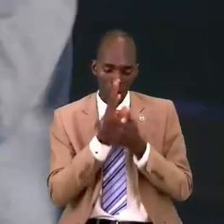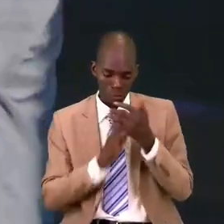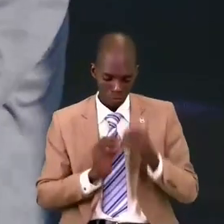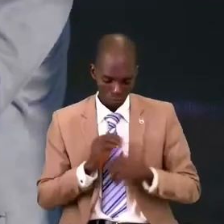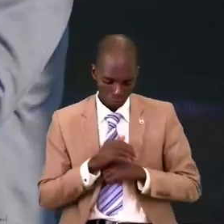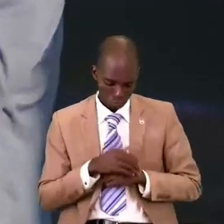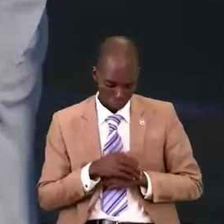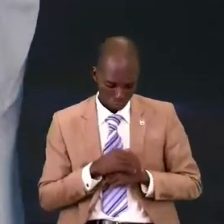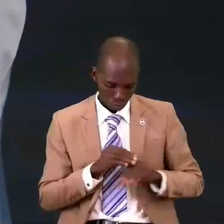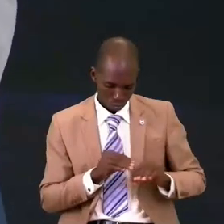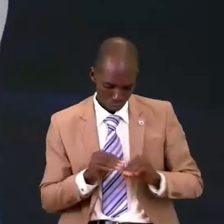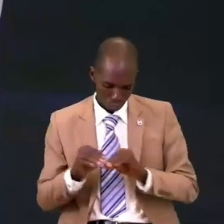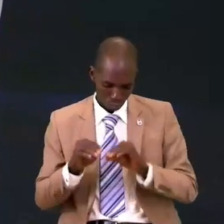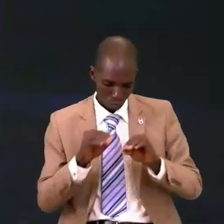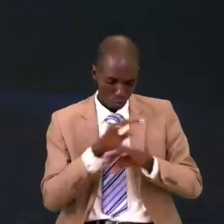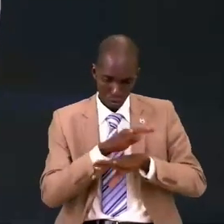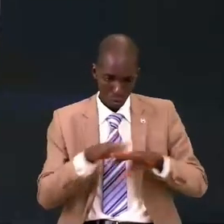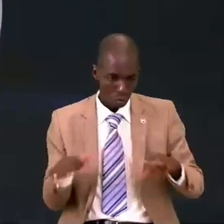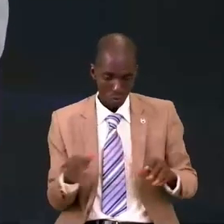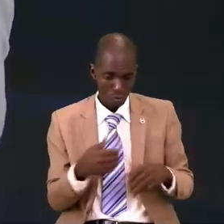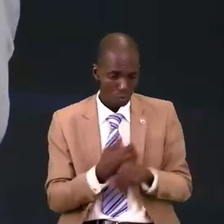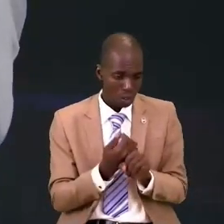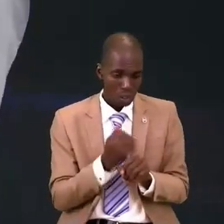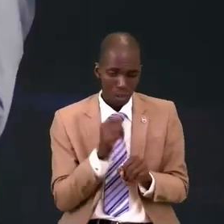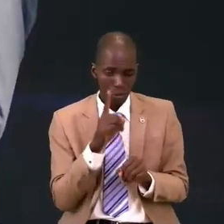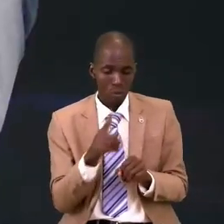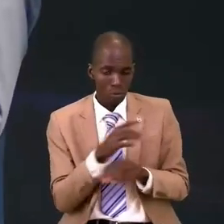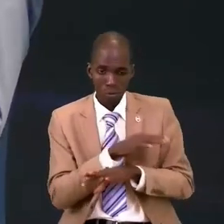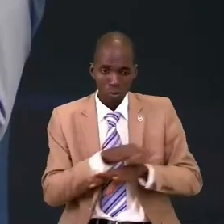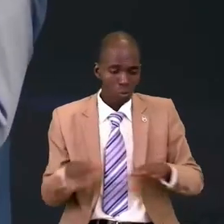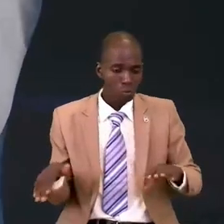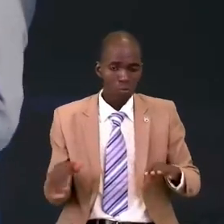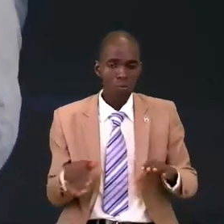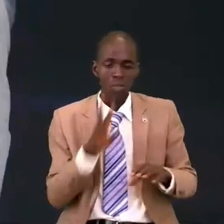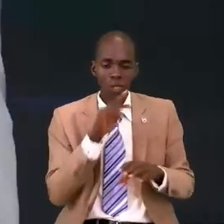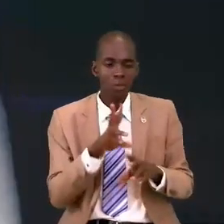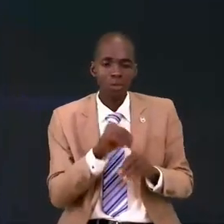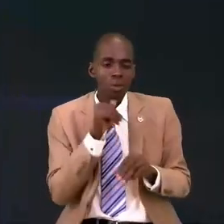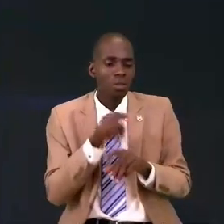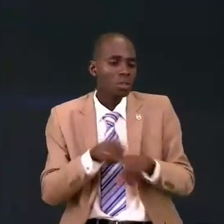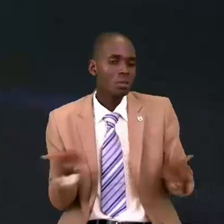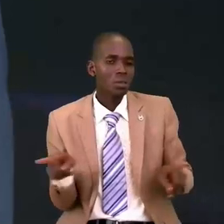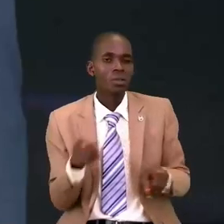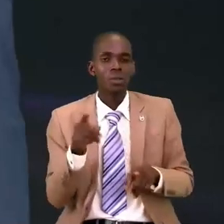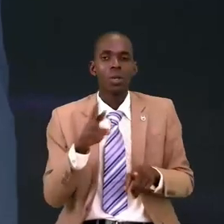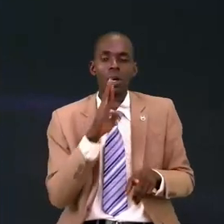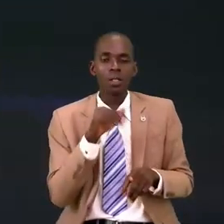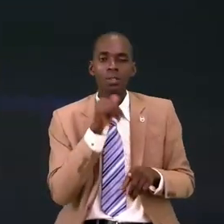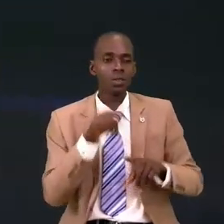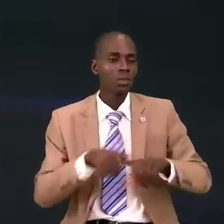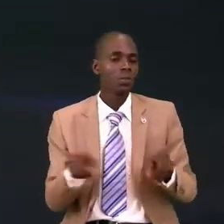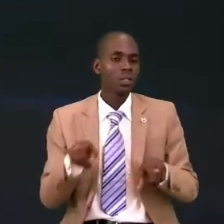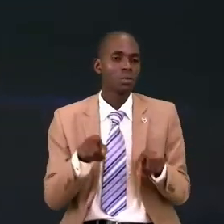différence comme les autres et que le calvaire ne laisse aucune marque définie dans ta vie. On n'a pas